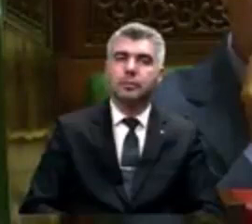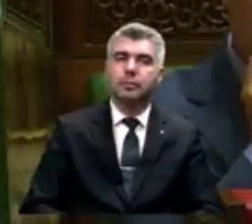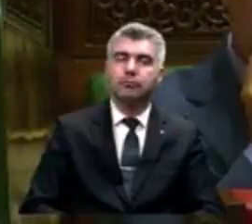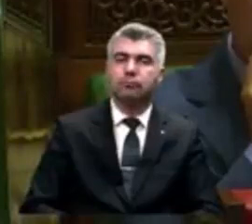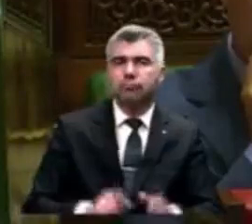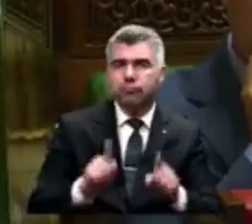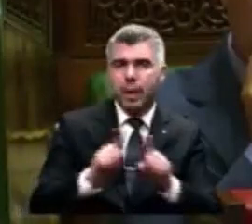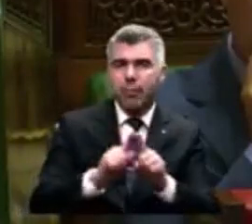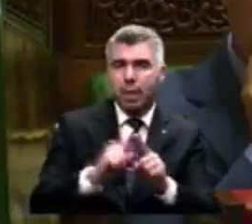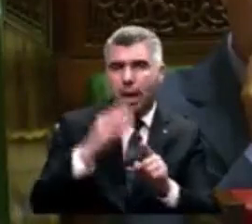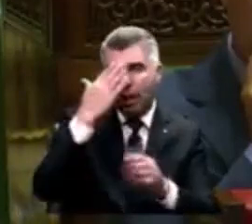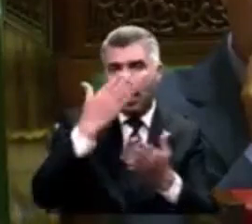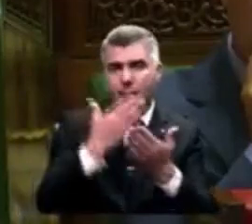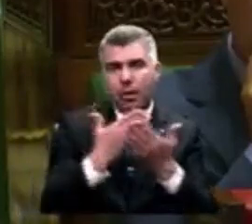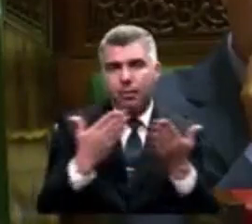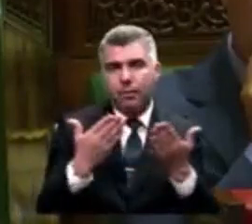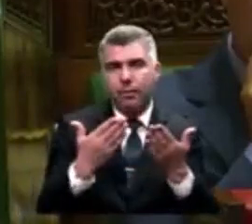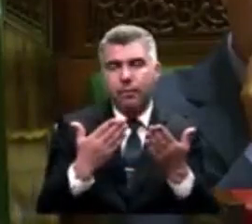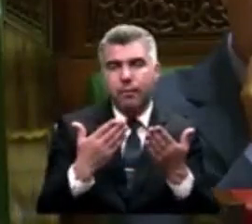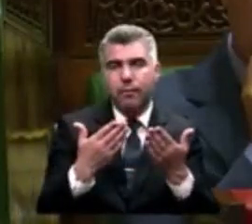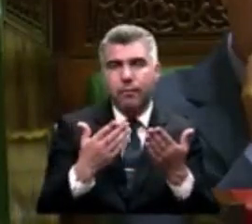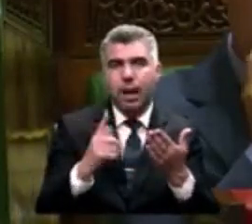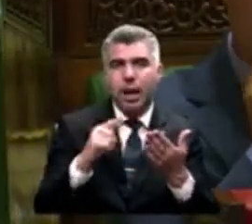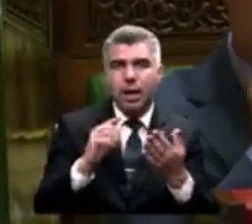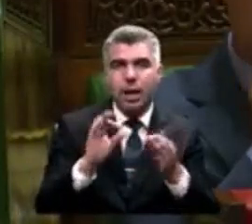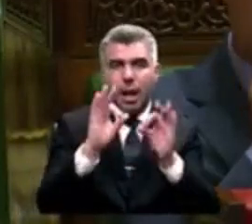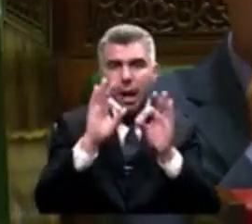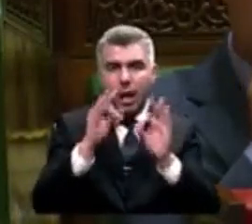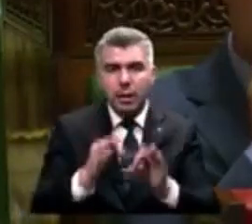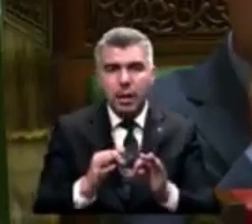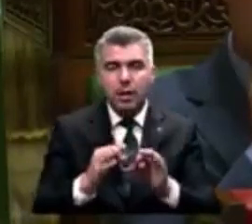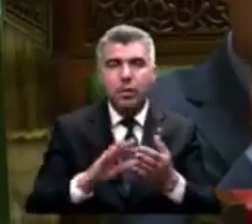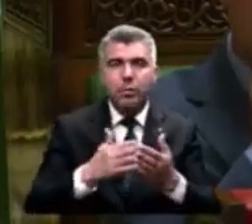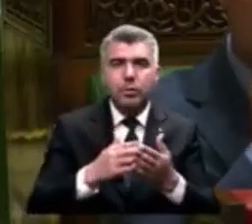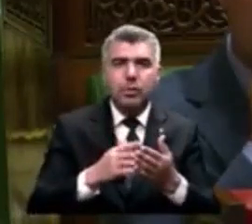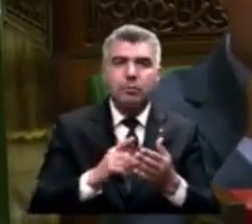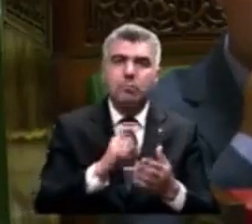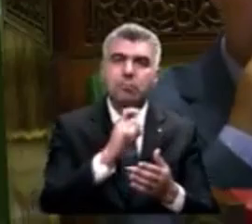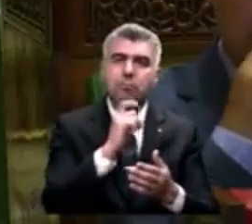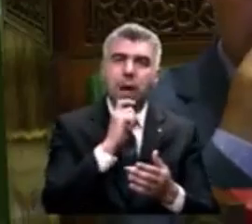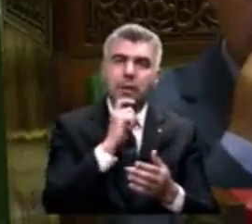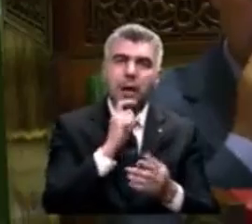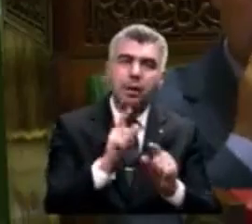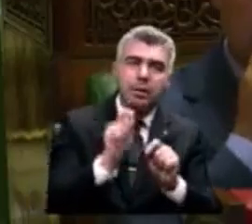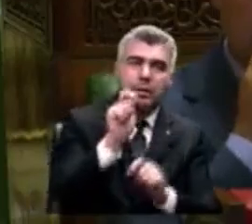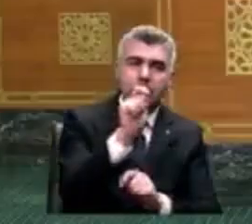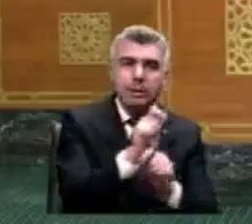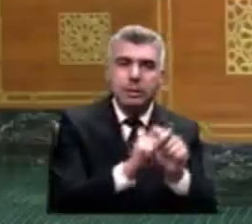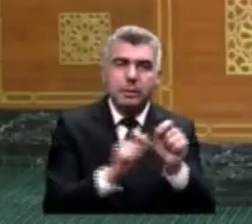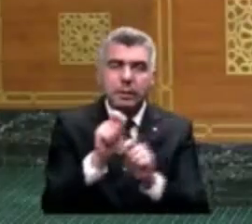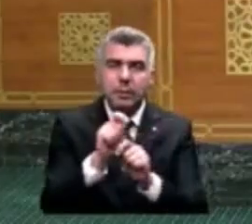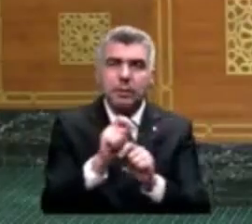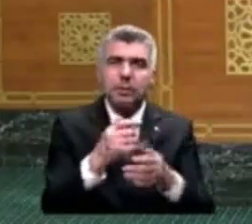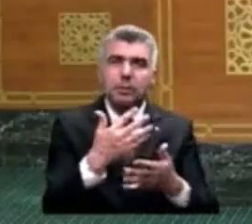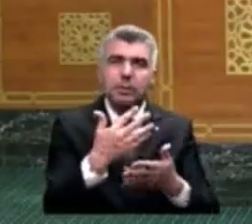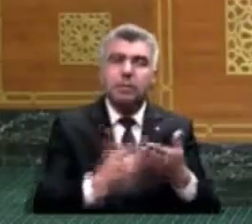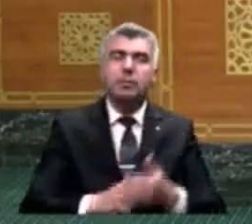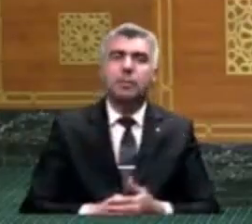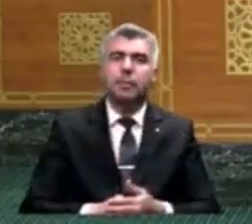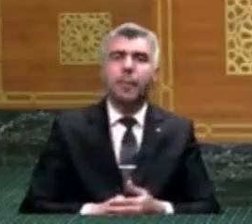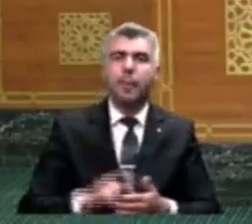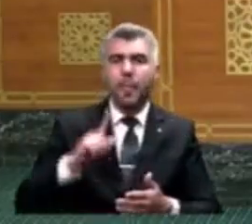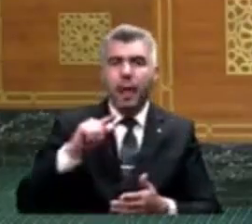تنفهم بأن يمكن لأن مازال واحد عدد ديال النصوص التطبيقية مازال ما وضعناهاش، كاين